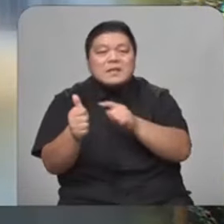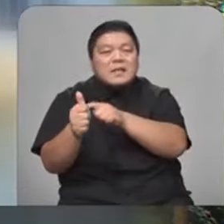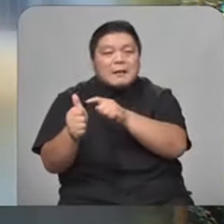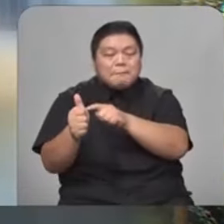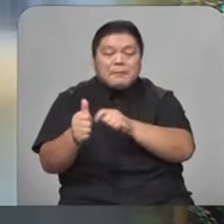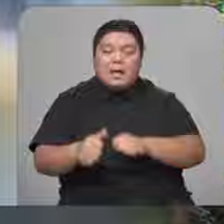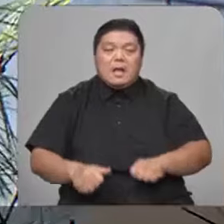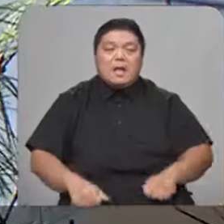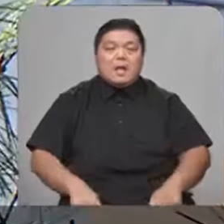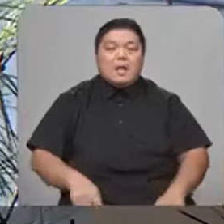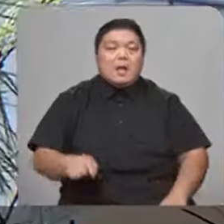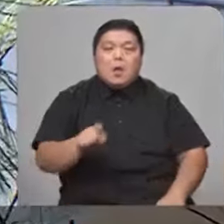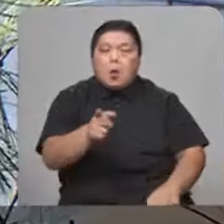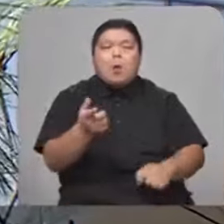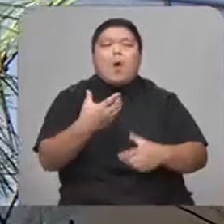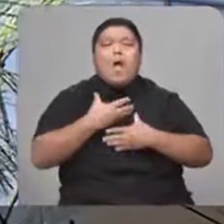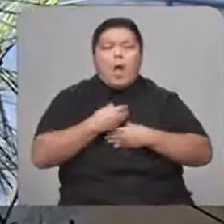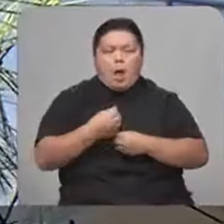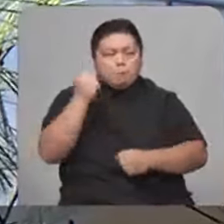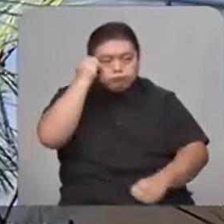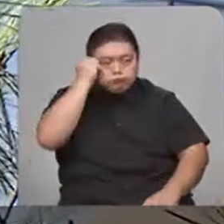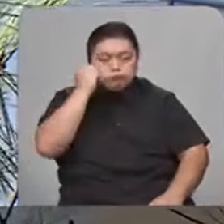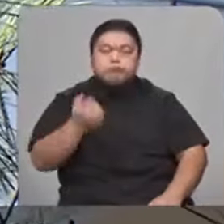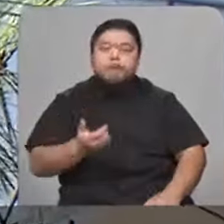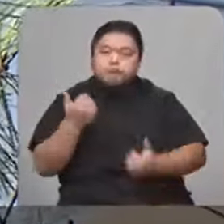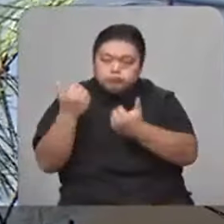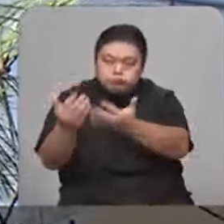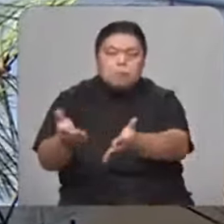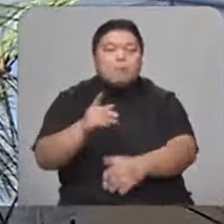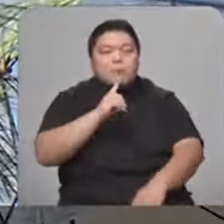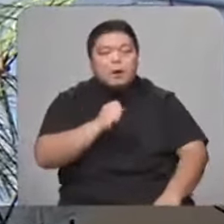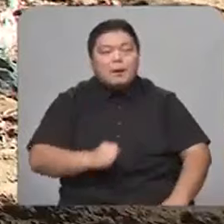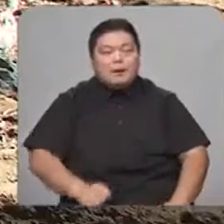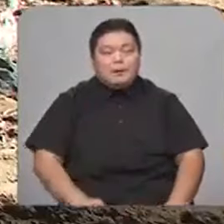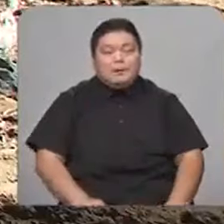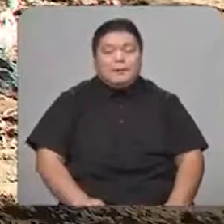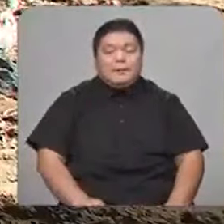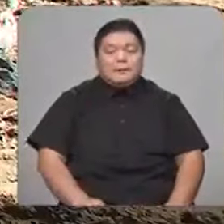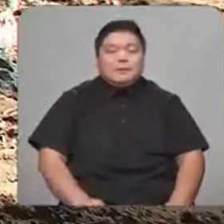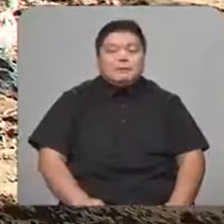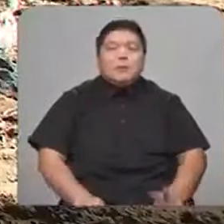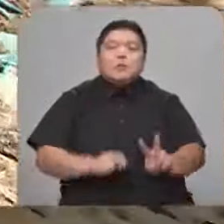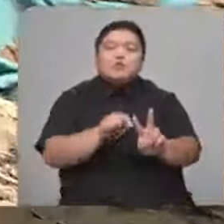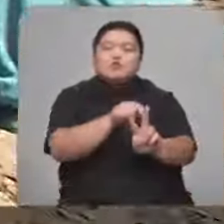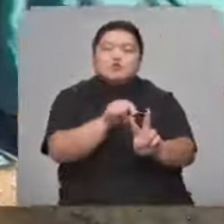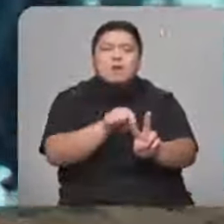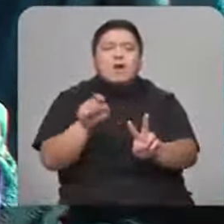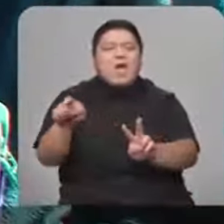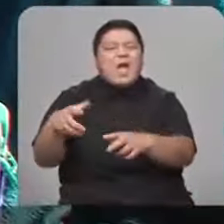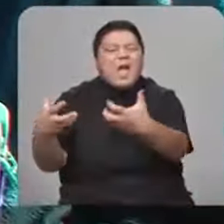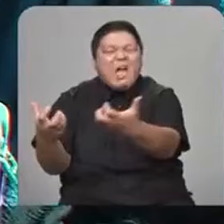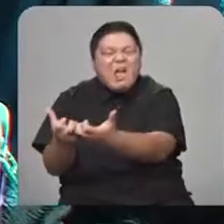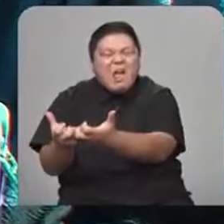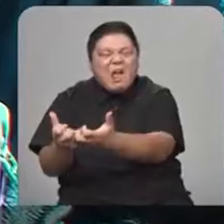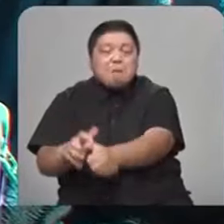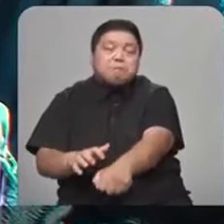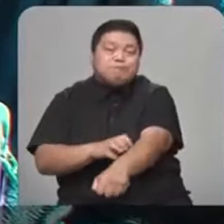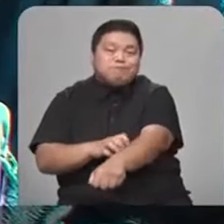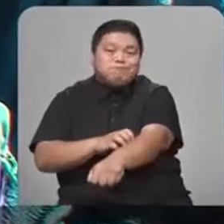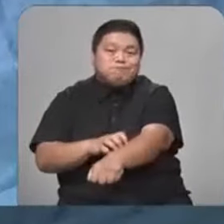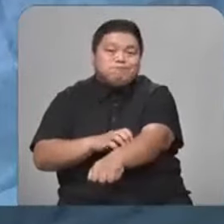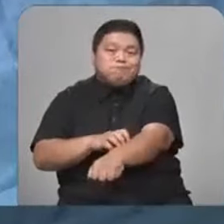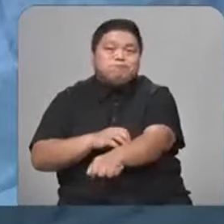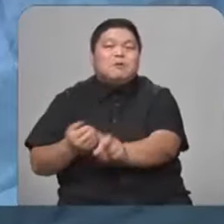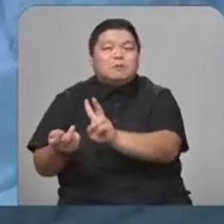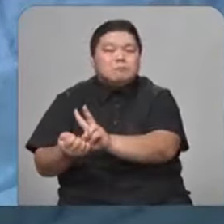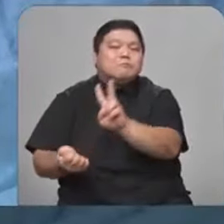중개인은 외국인들을 위해 안전한 숙소를 마련해줬다고 주장했습니다. 그런데 그 숙소를 여럿이 함께 쓰다 보니